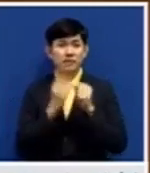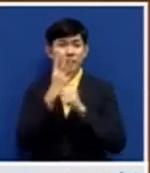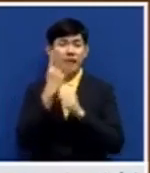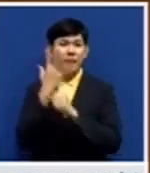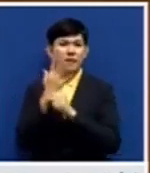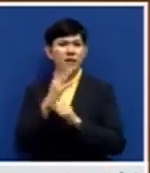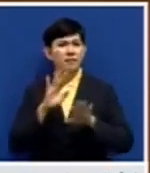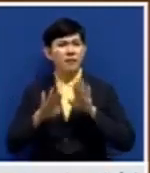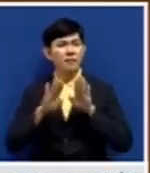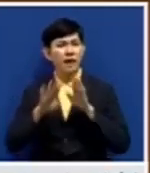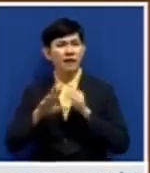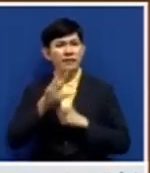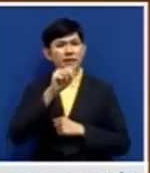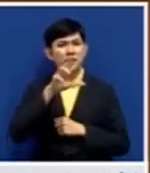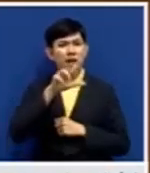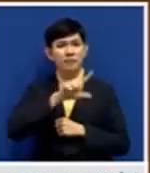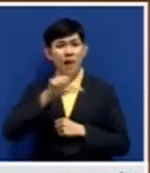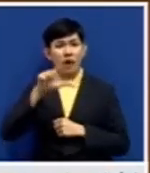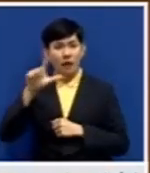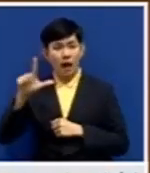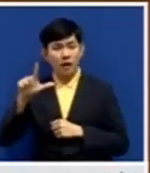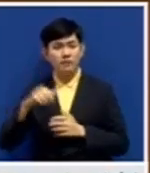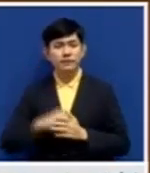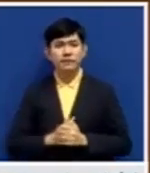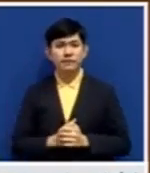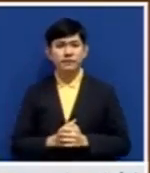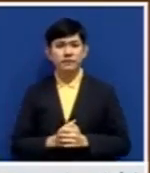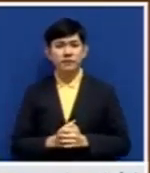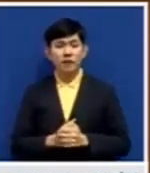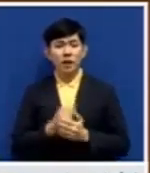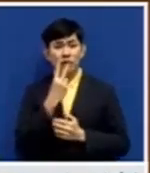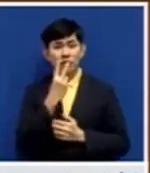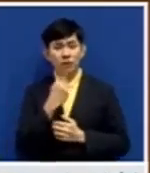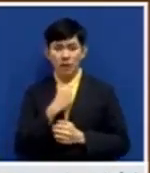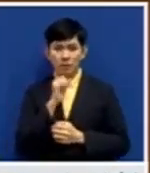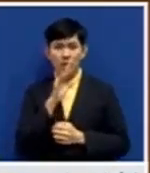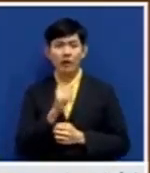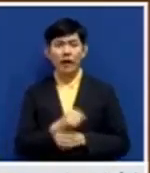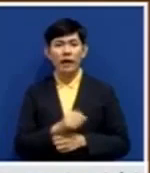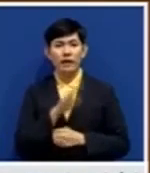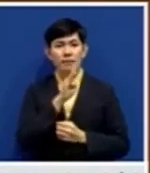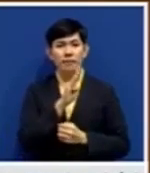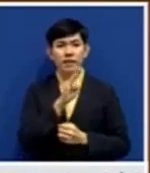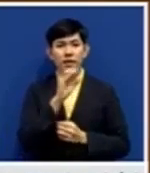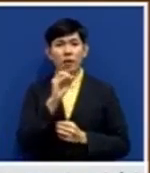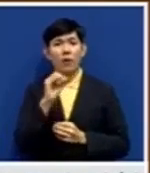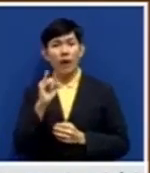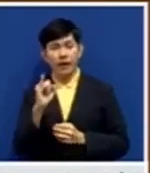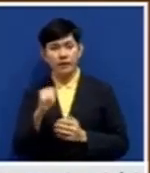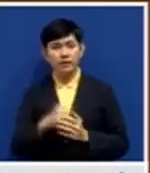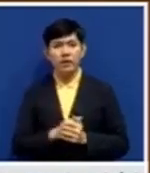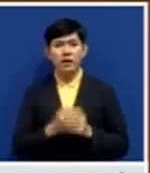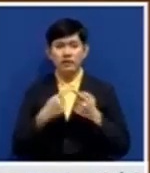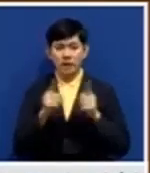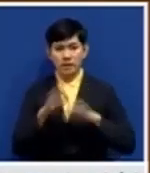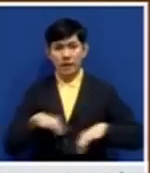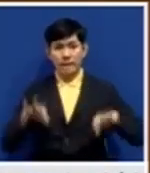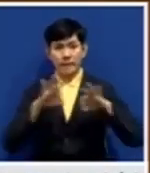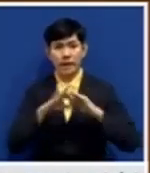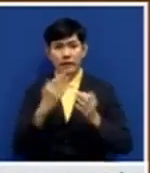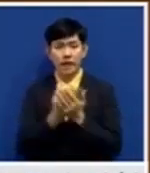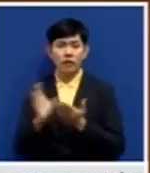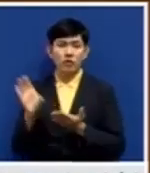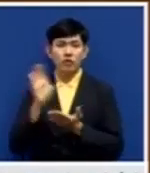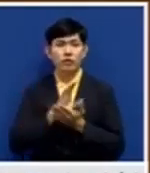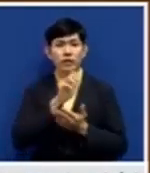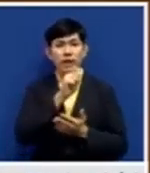กือบ33ล้านล้านน่ะนะครับตัวเลข BOI ท่านยืนยันกับ BOI ได้เลยที่สำคัญคือว่าที่มาลงทุนใน EEC เ